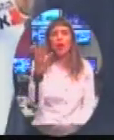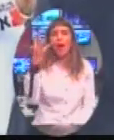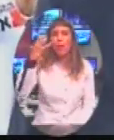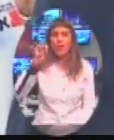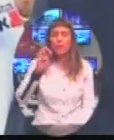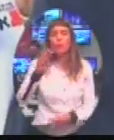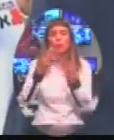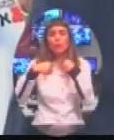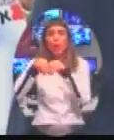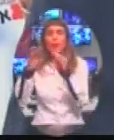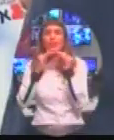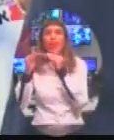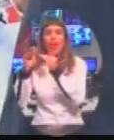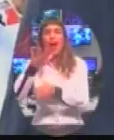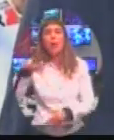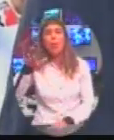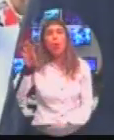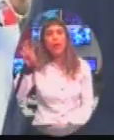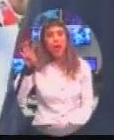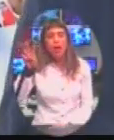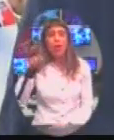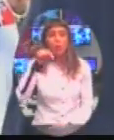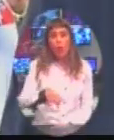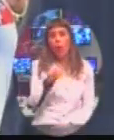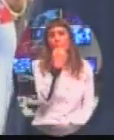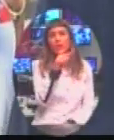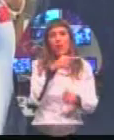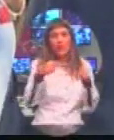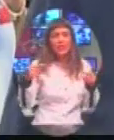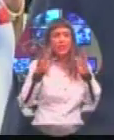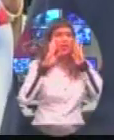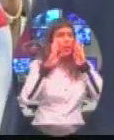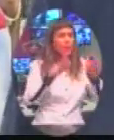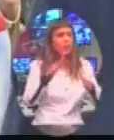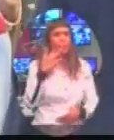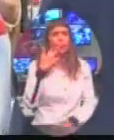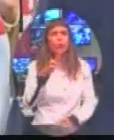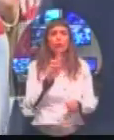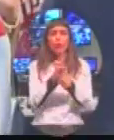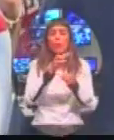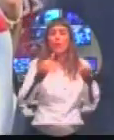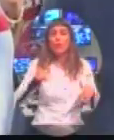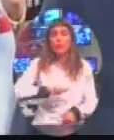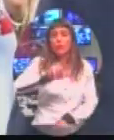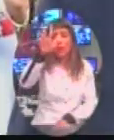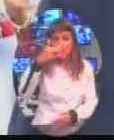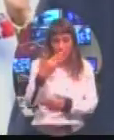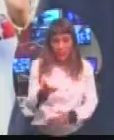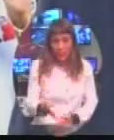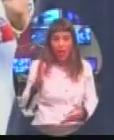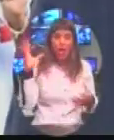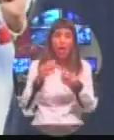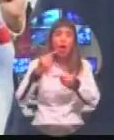וכאן מדובר במיליון וחצי תושבים, נאמנים, פטריוטים, שומרים על הגבול הצפוני של המדינה הזאת במשך עשרות שנים מאז קום